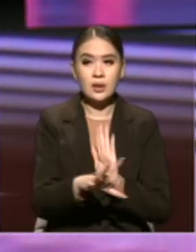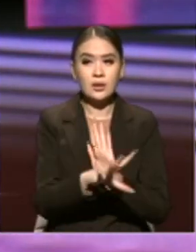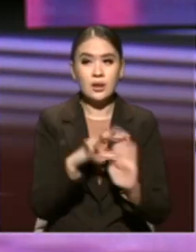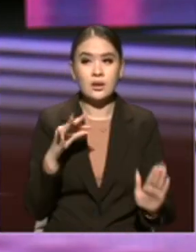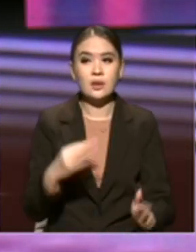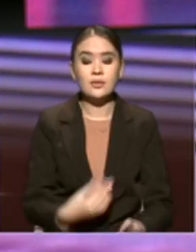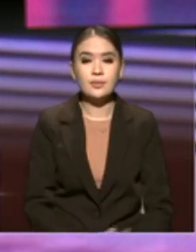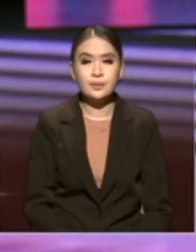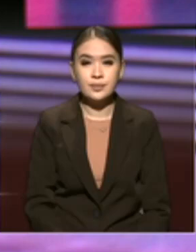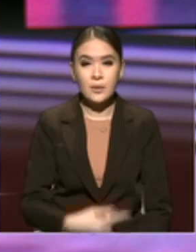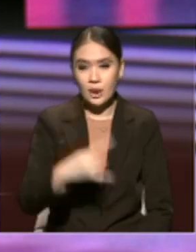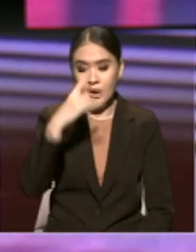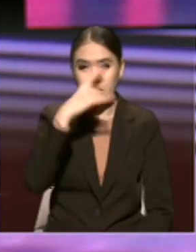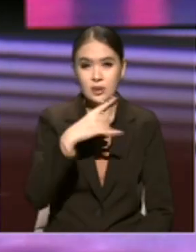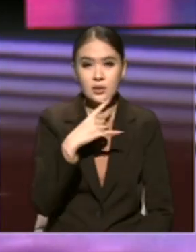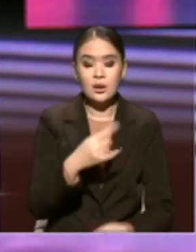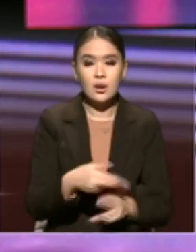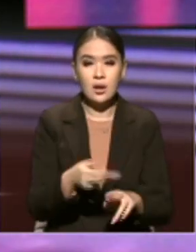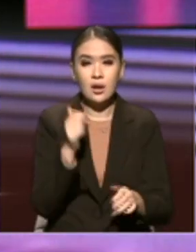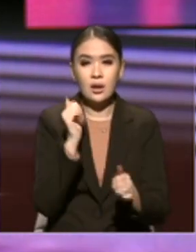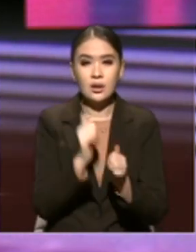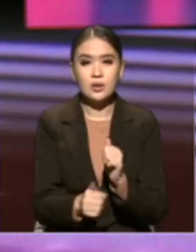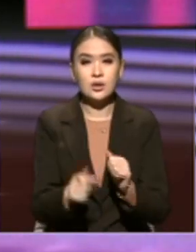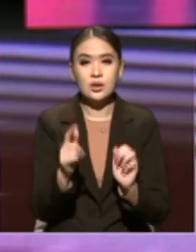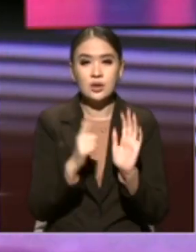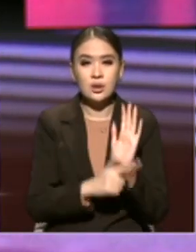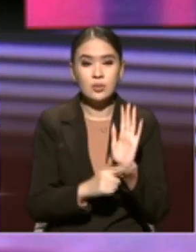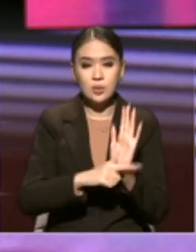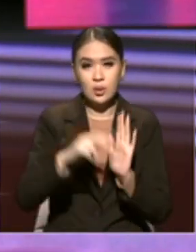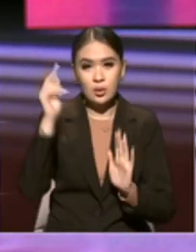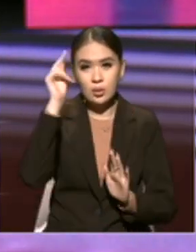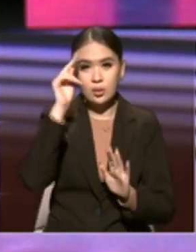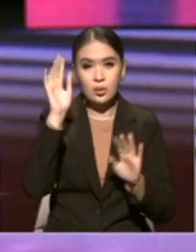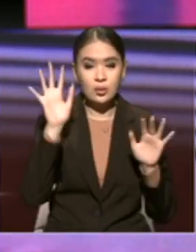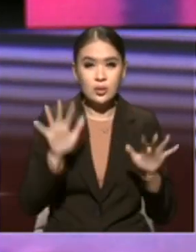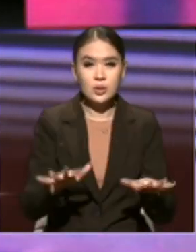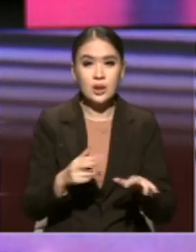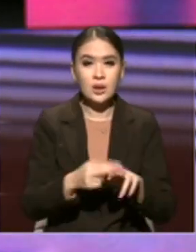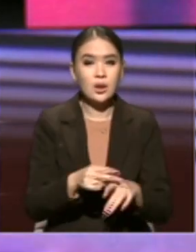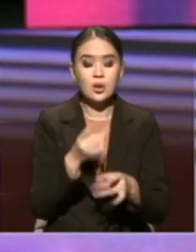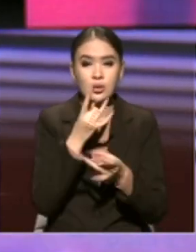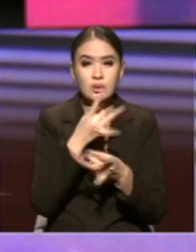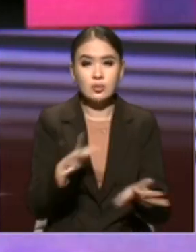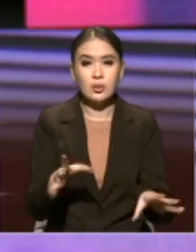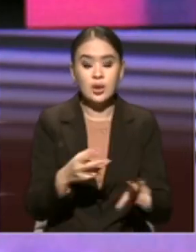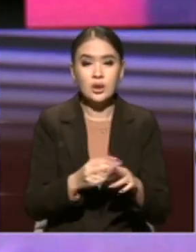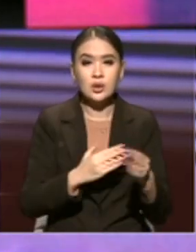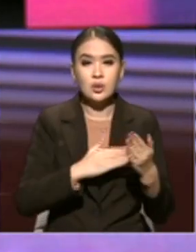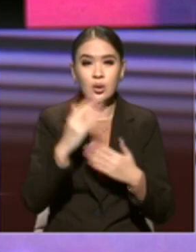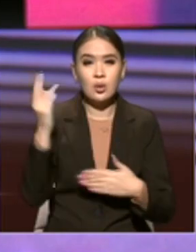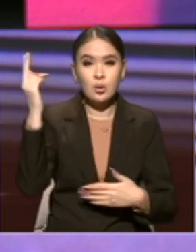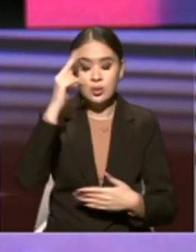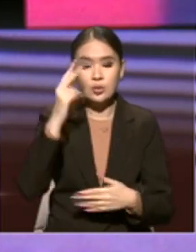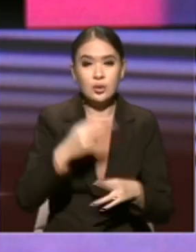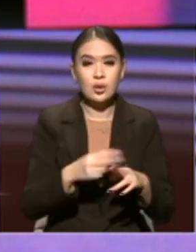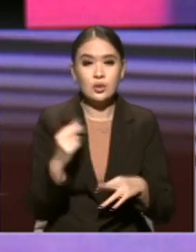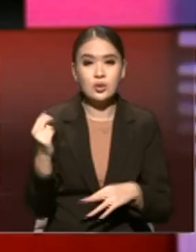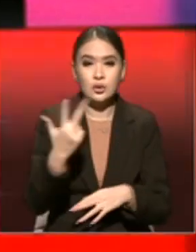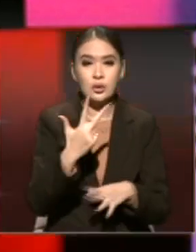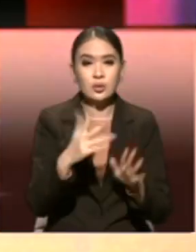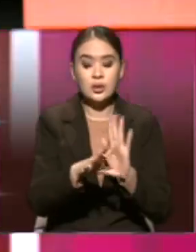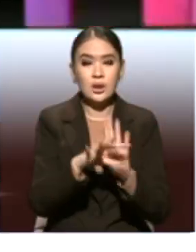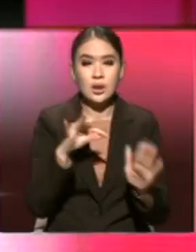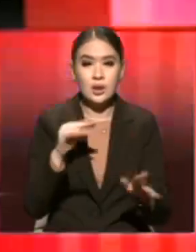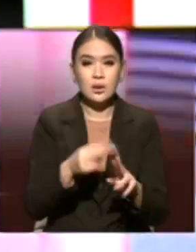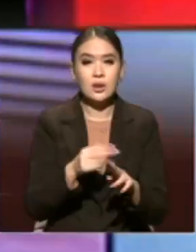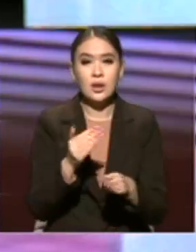жасайды. Қазақстанның әр жаңағы 70 оқу орны дейді ғой, солардың кез келгеніне жоғары оқу орнына ұшуын таңдайды.